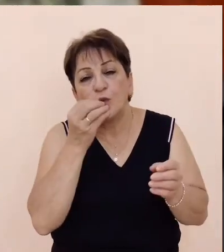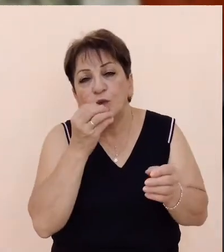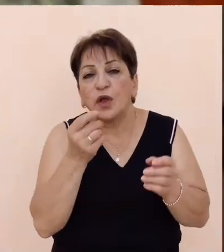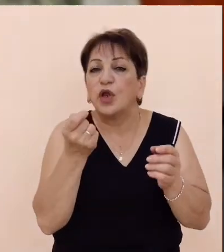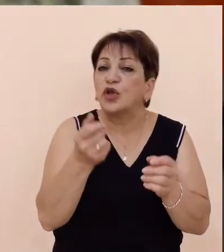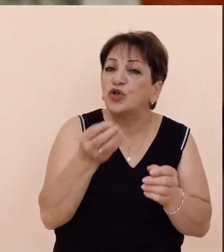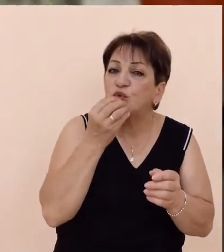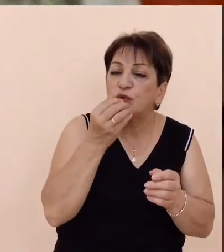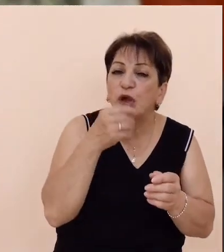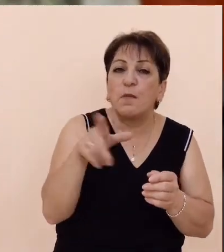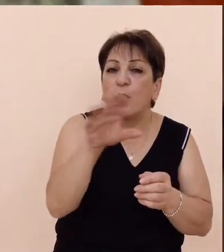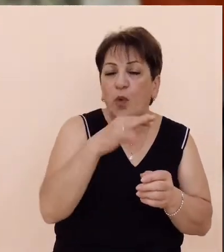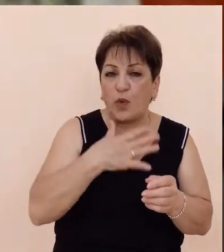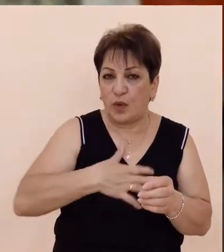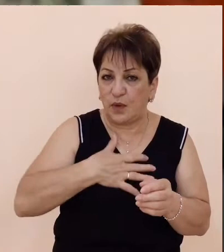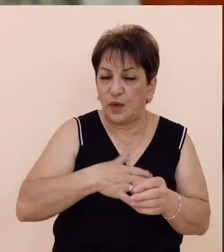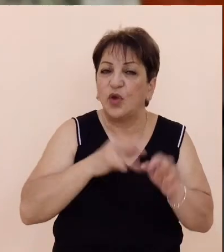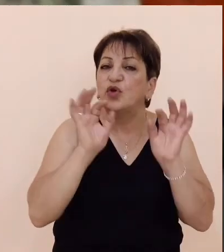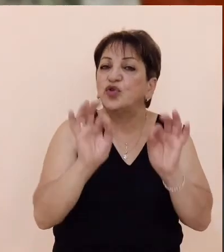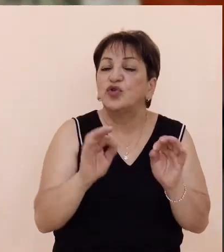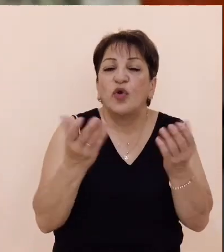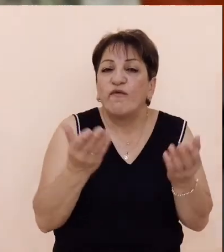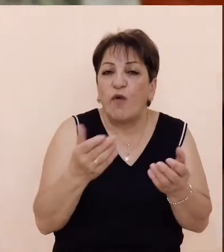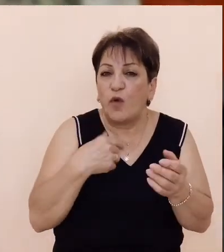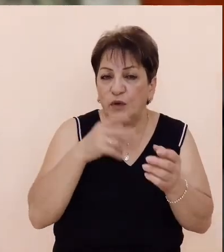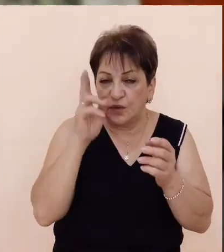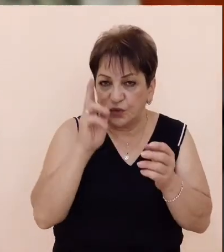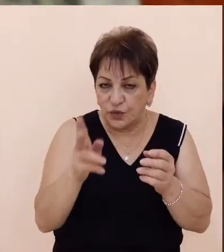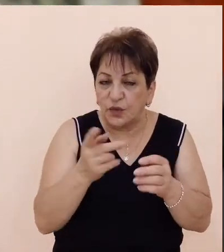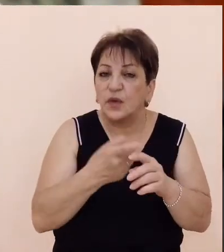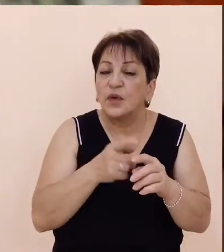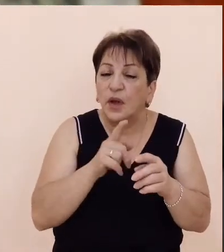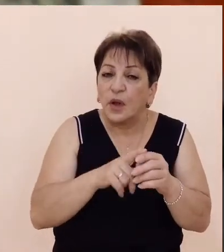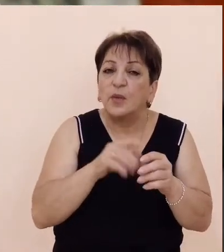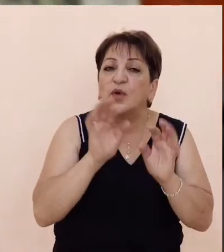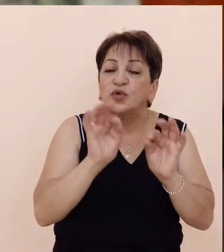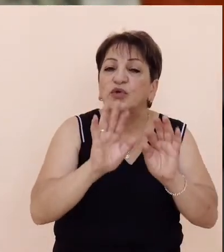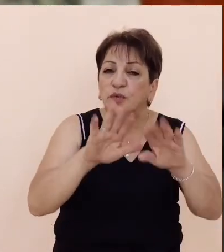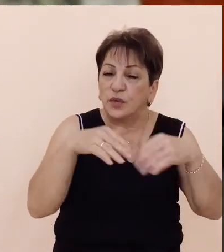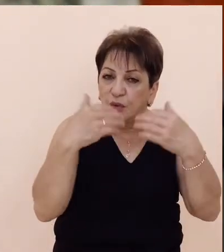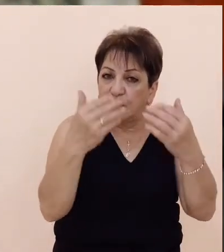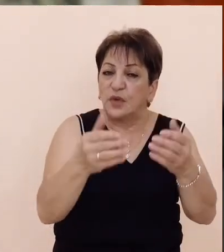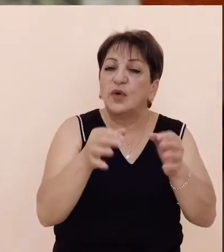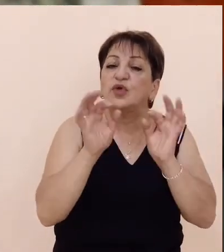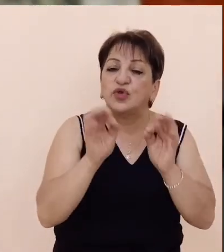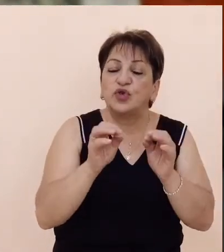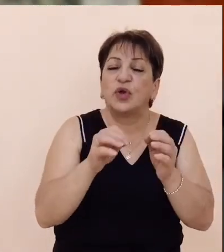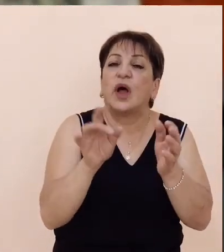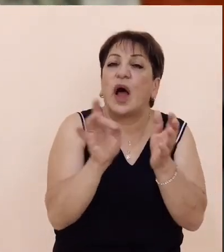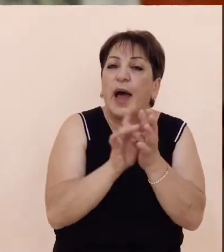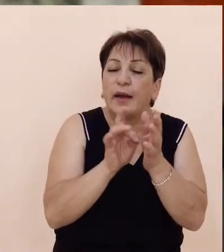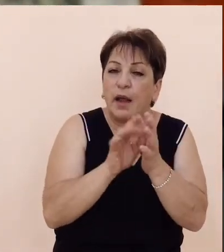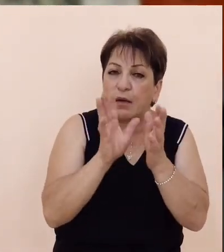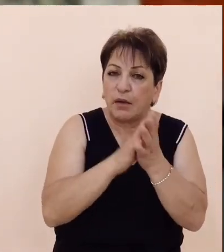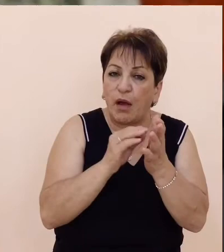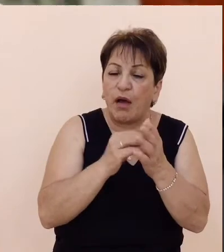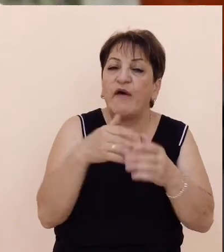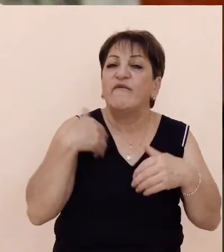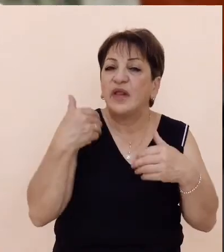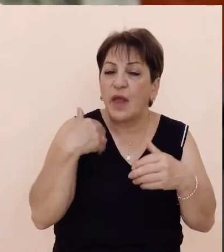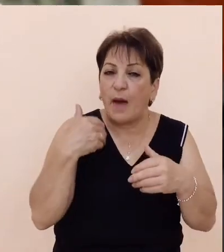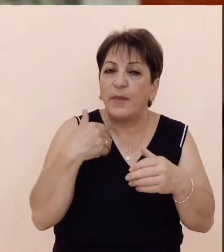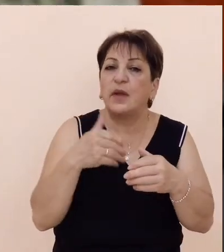ինչպես ուտել, որովհետև ճիշտ ռեժիմը ապահովում է օրգանիզմի ճիշտ քանակի էներգիա, վողանքային աղերով,